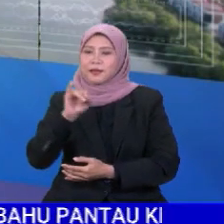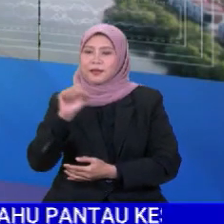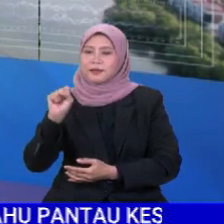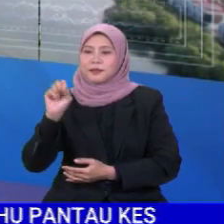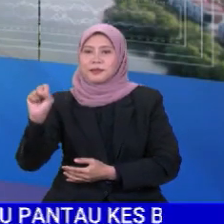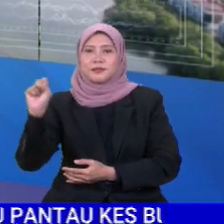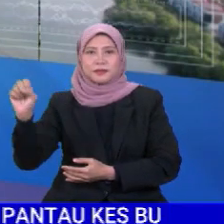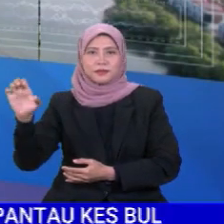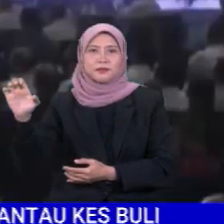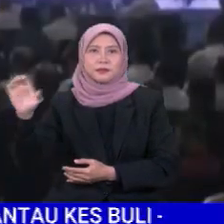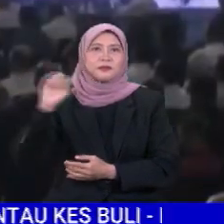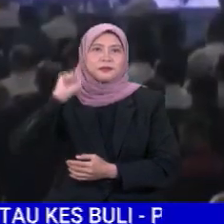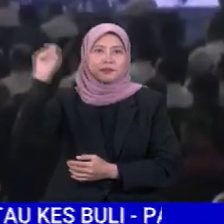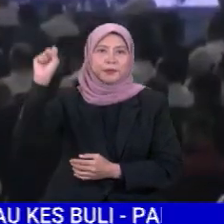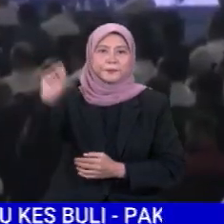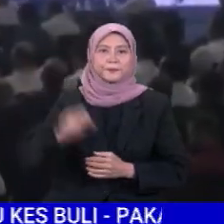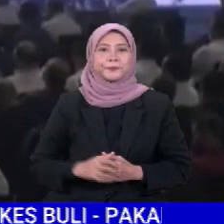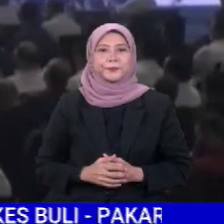Ibu Negeri.